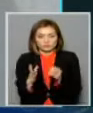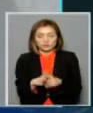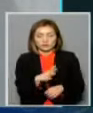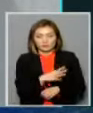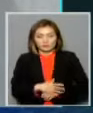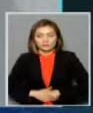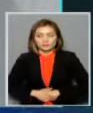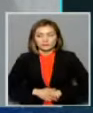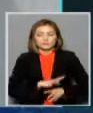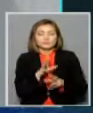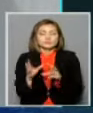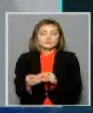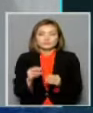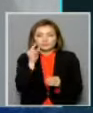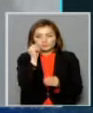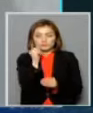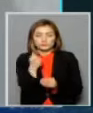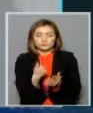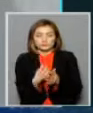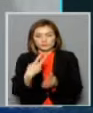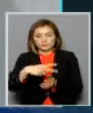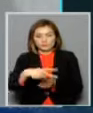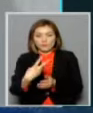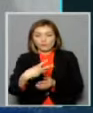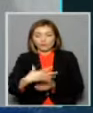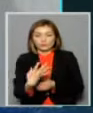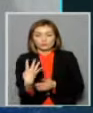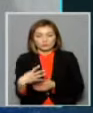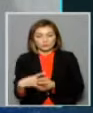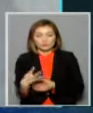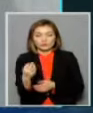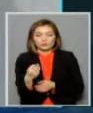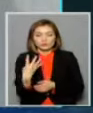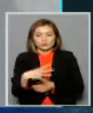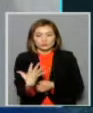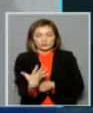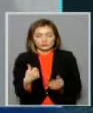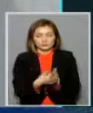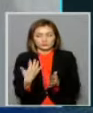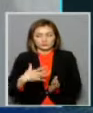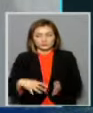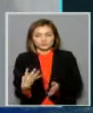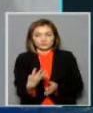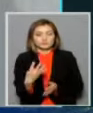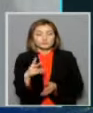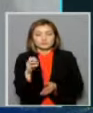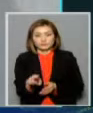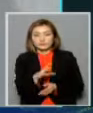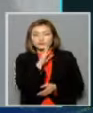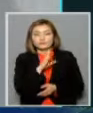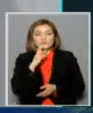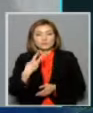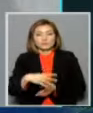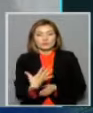так далее. По статистике, мужчины в возрасте 35-44 и 45-54 лет и